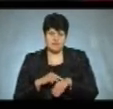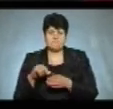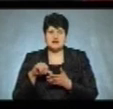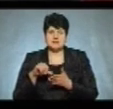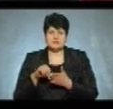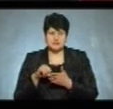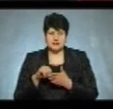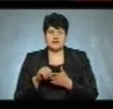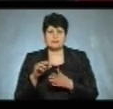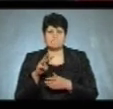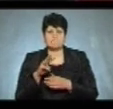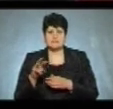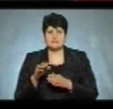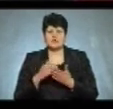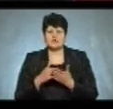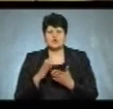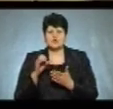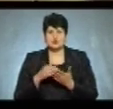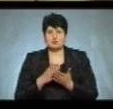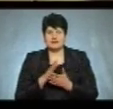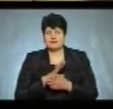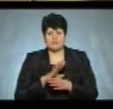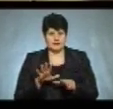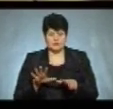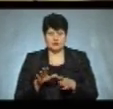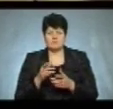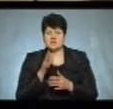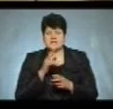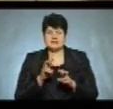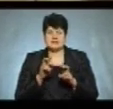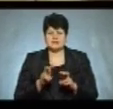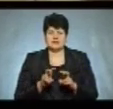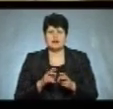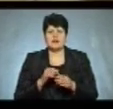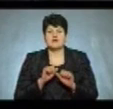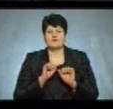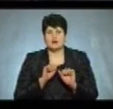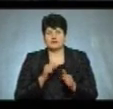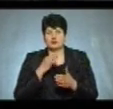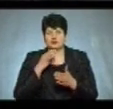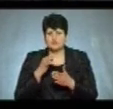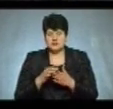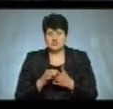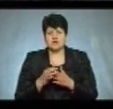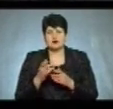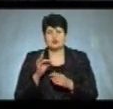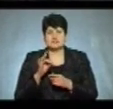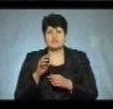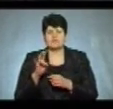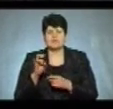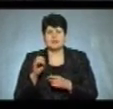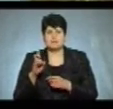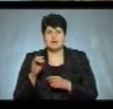Представника позивача Мінсоцполітики на ньому не було. Під час засідання адвокат відповідача управління у справах сім'ї та молоді Ростислав